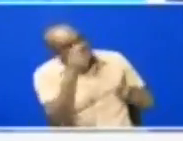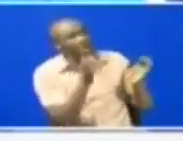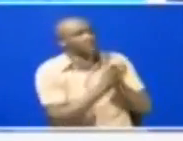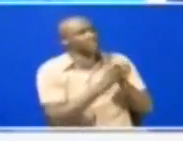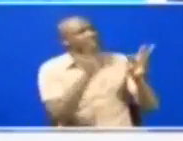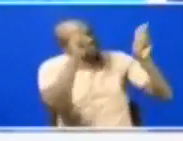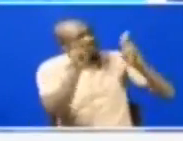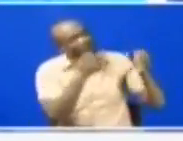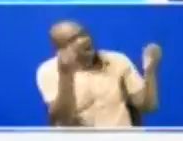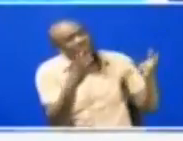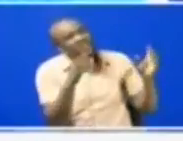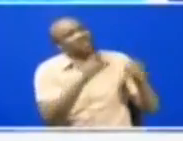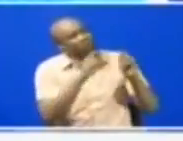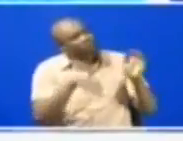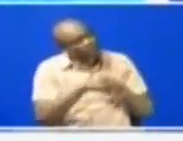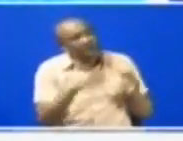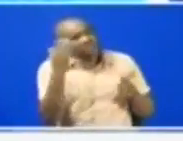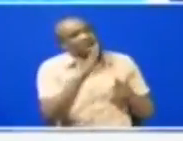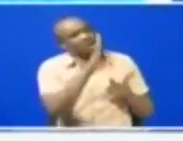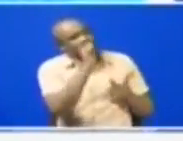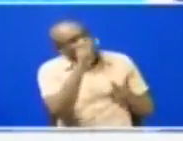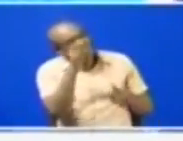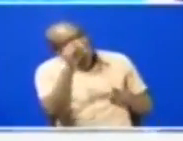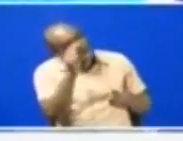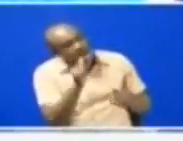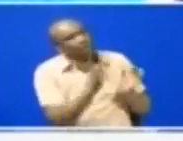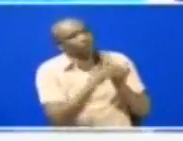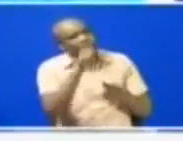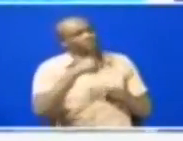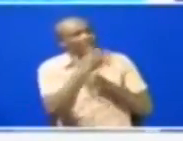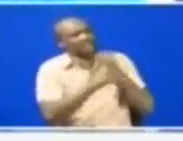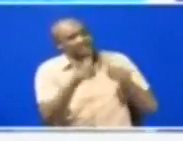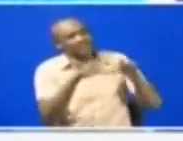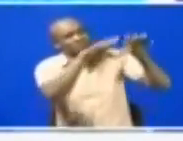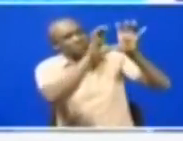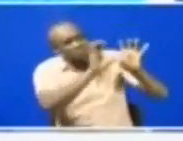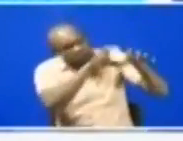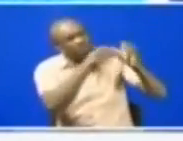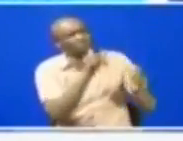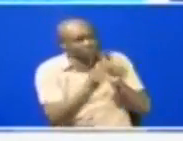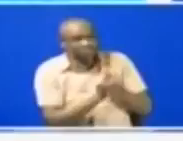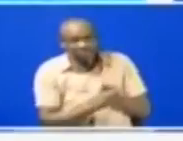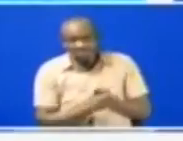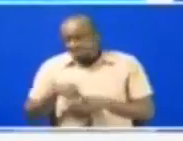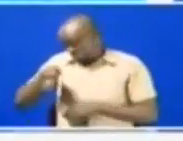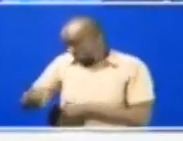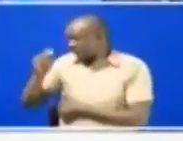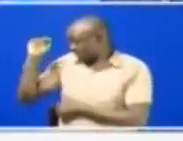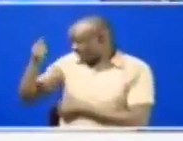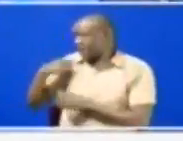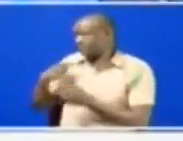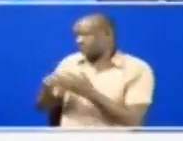vile kimataifa kwa sababu kuna wakati umekuwa Bosnia, umekuwa Ushelisheli na nchi zingine gani? Okay, hapa Kenya